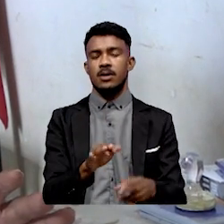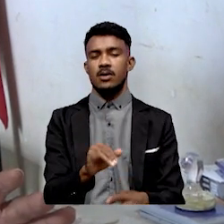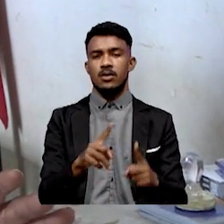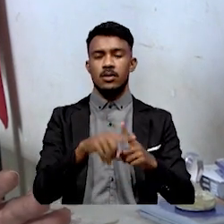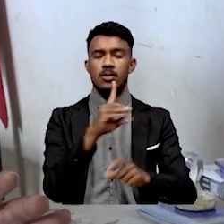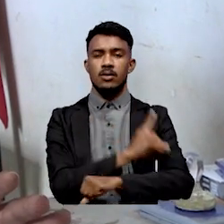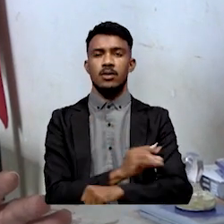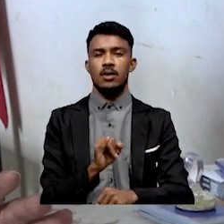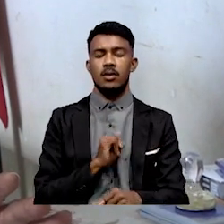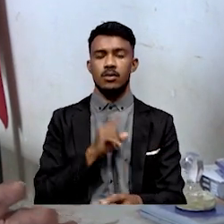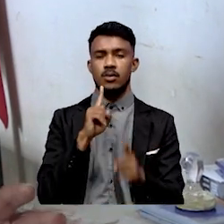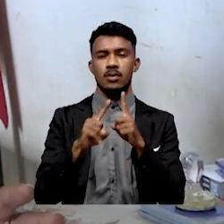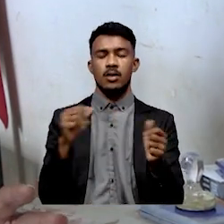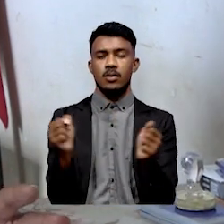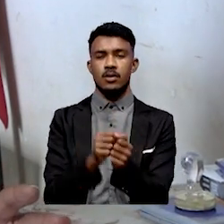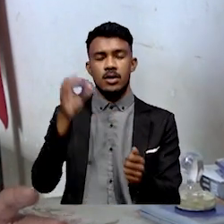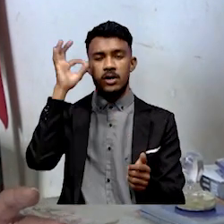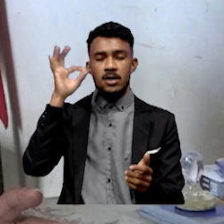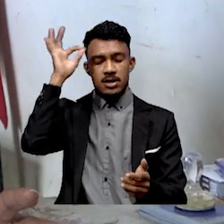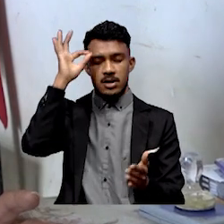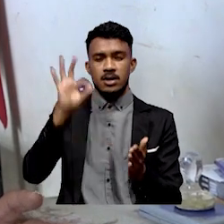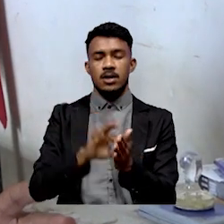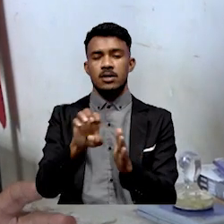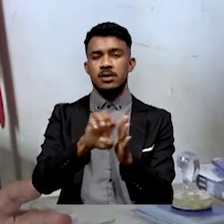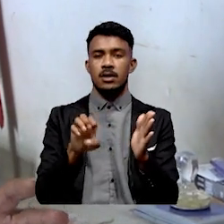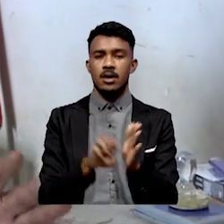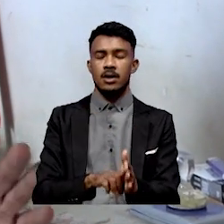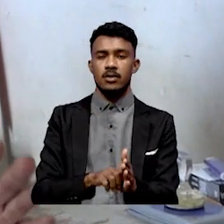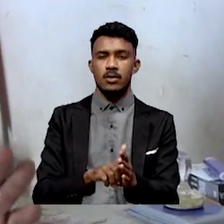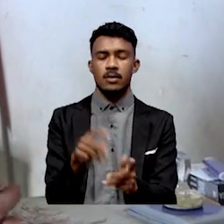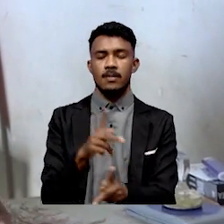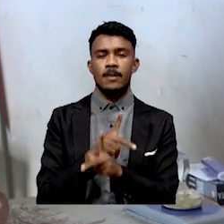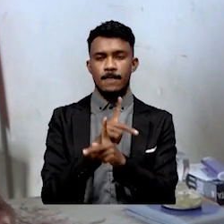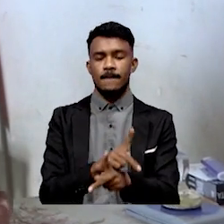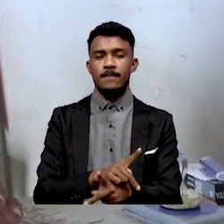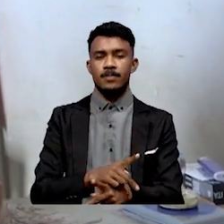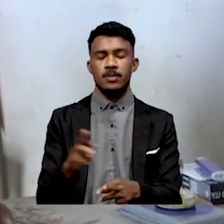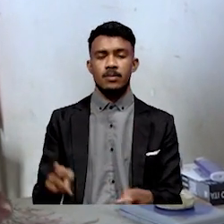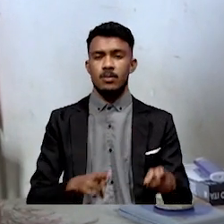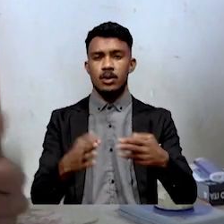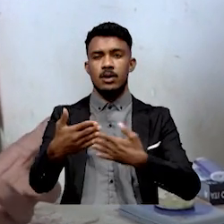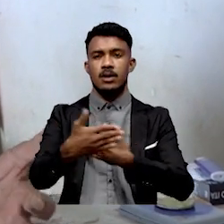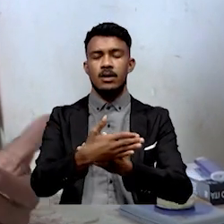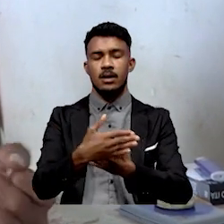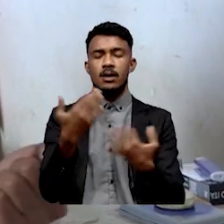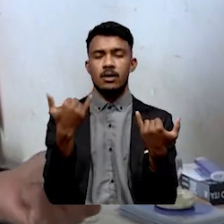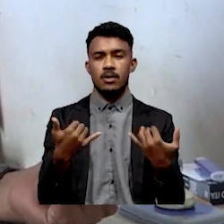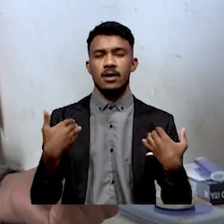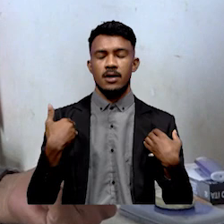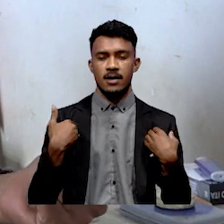Proteção Civil iha mota nini napa nih hati tahu nak kata. Agar iha udang mak mai